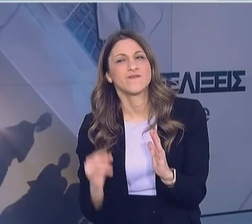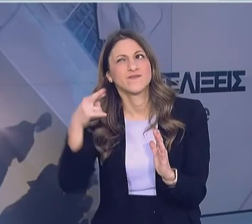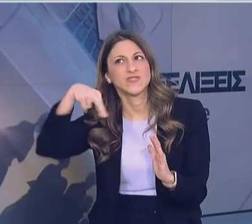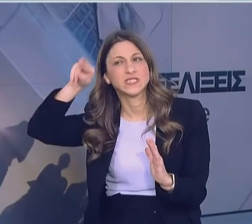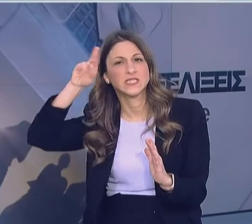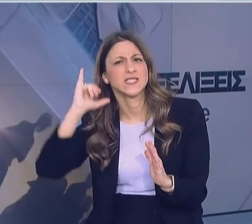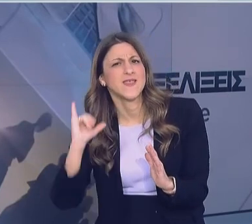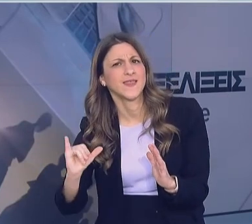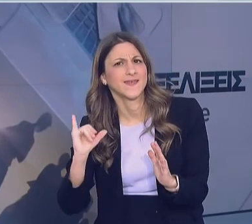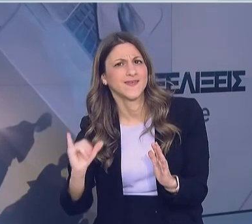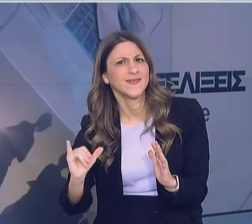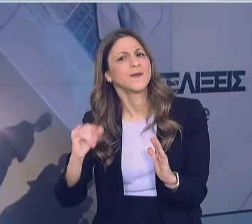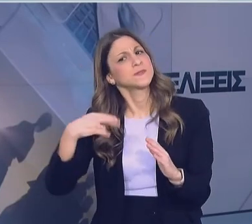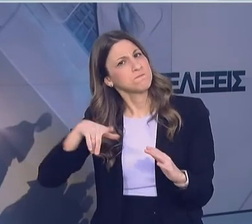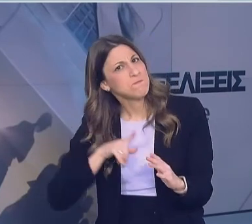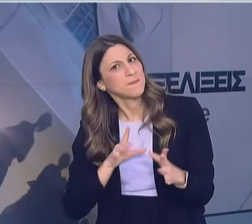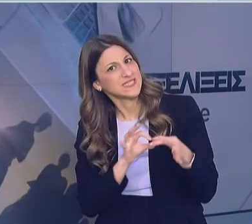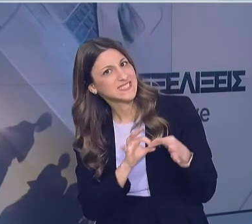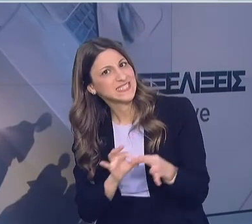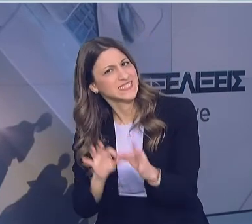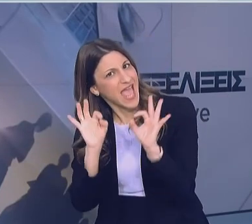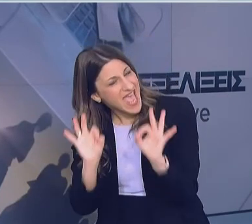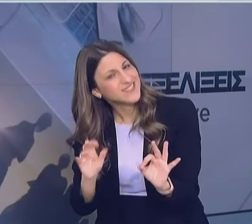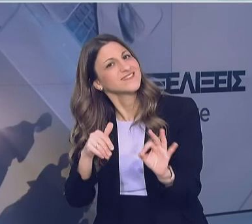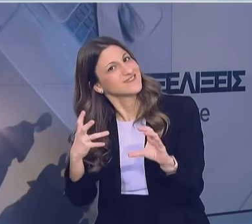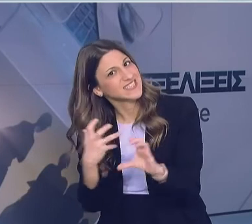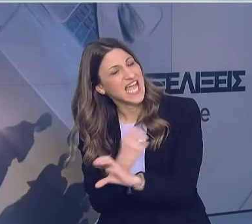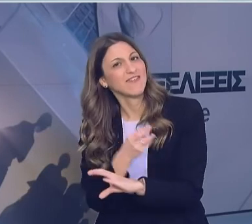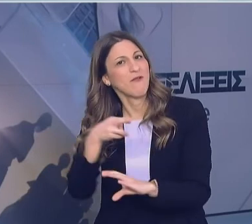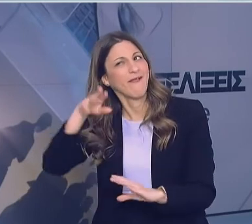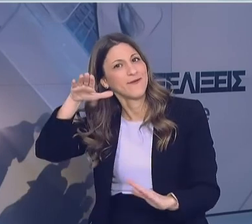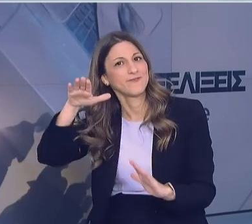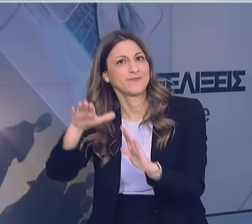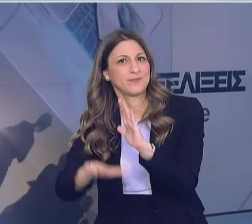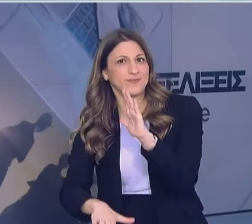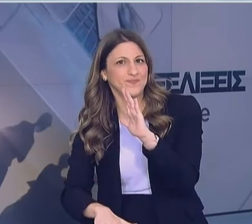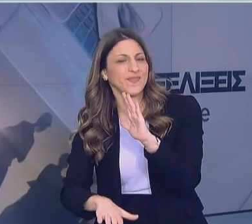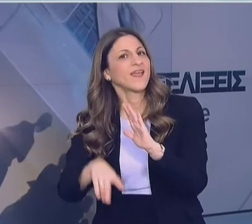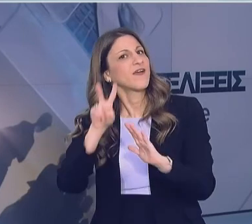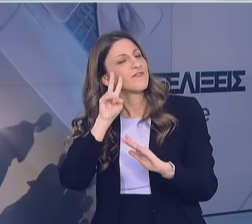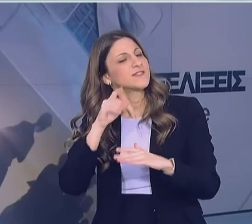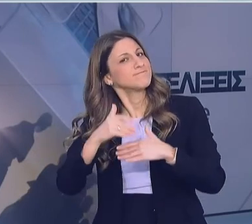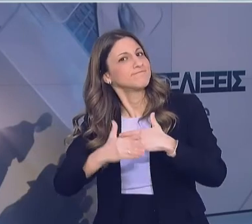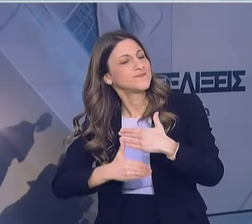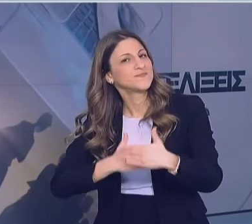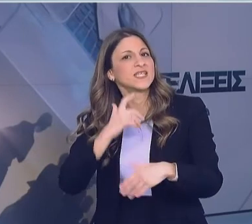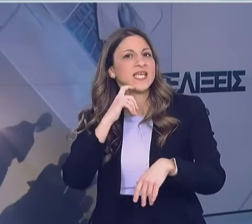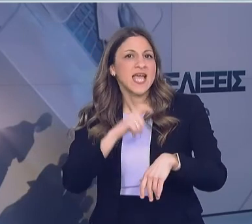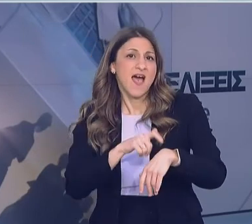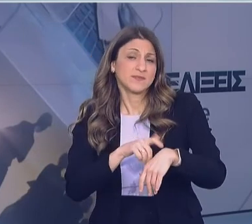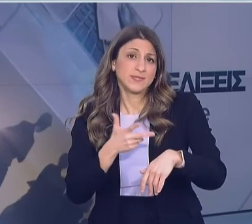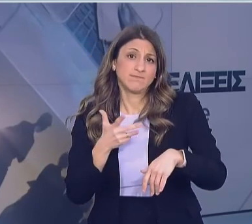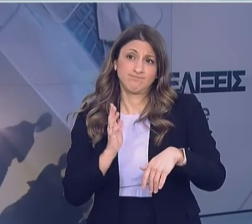η οποία αν συνεχίσουμε έτσι θα είναι ακόμα καλύτερη. Και αυτή τη στιγμή, όπως πάνε τα πράγματα, δεν μιλάμε τουλάχιστον για